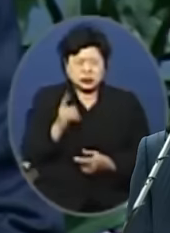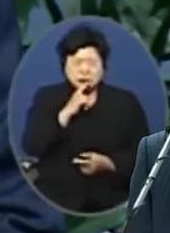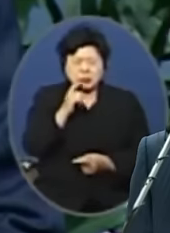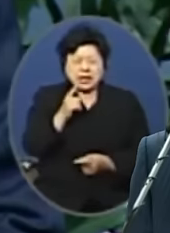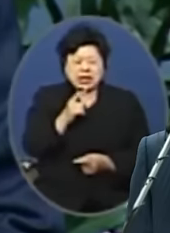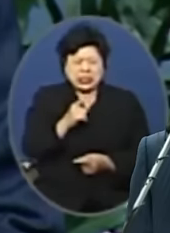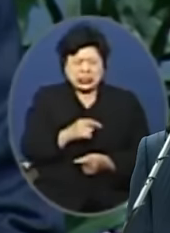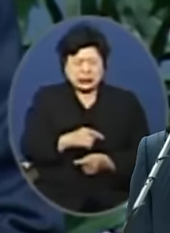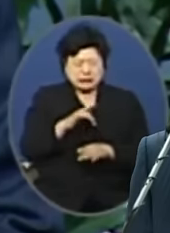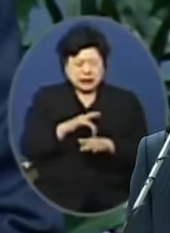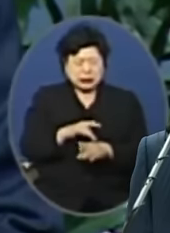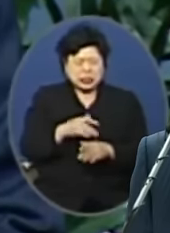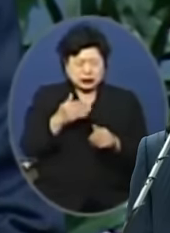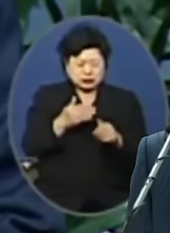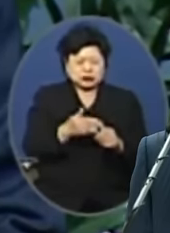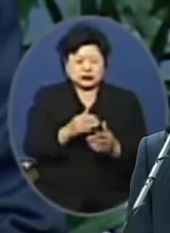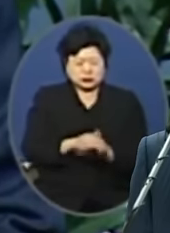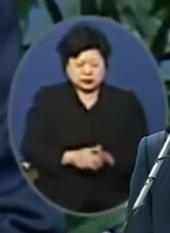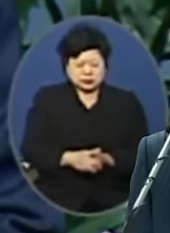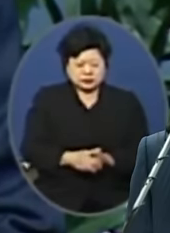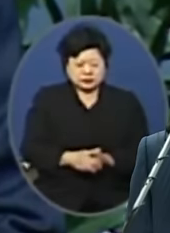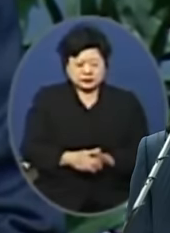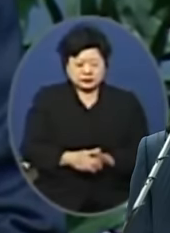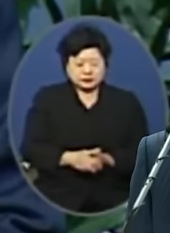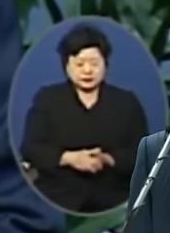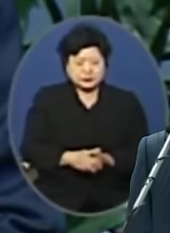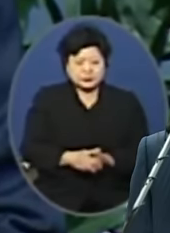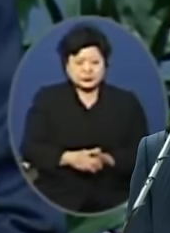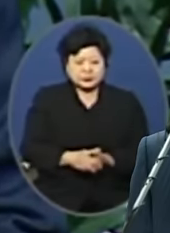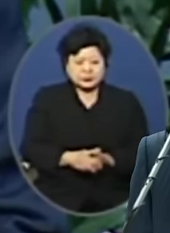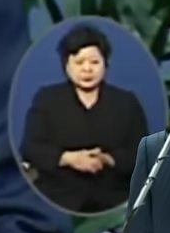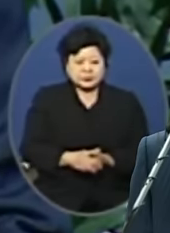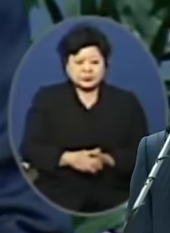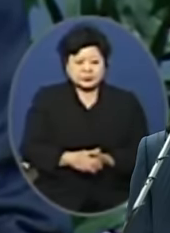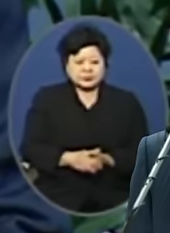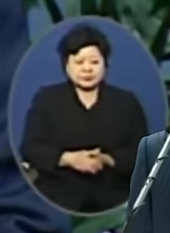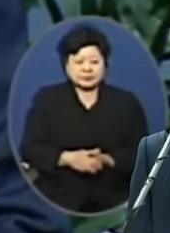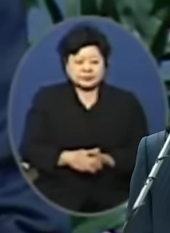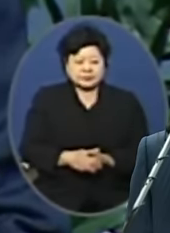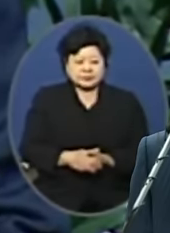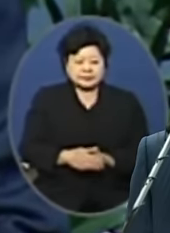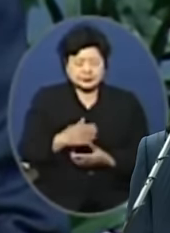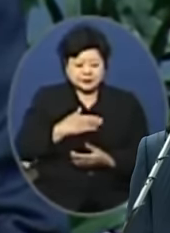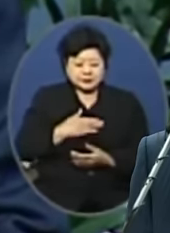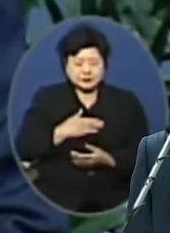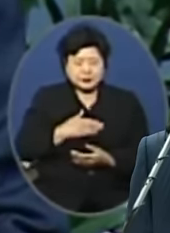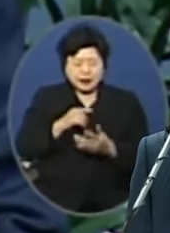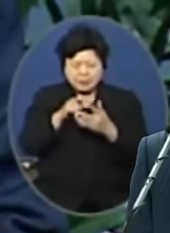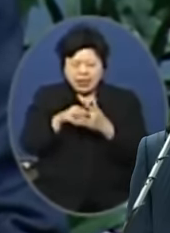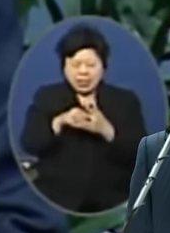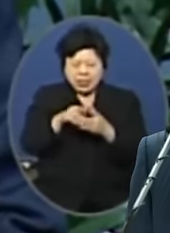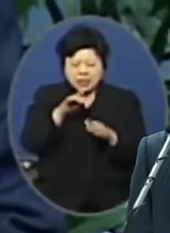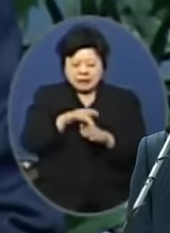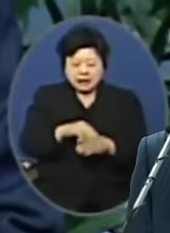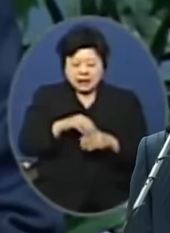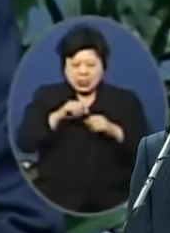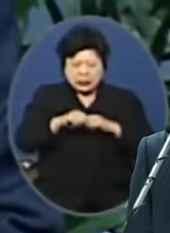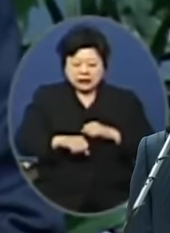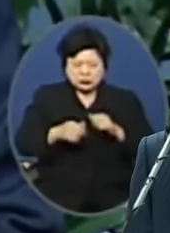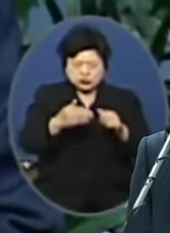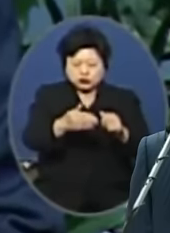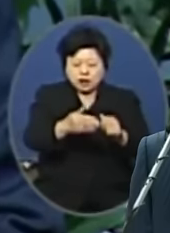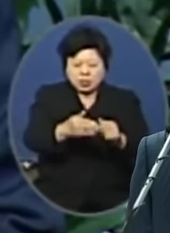말로서 협박과 공갈을 하는가 합니다. 그때는 당장 알아들어야 됩니다. 아, 이 마귀가 날 낙심시키려고